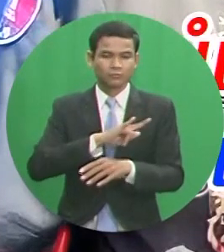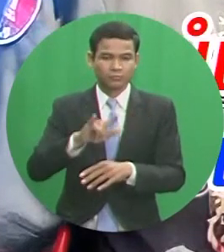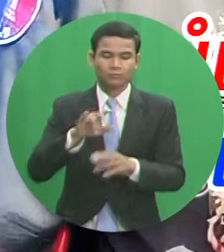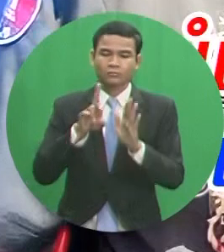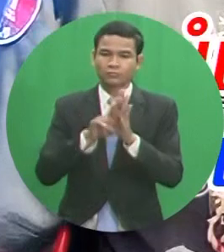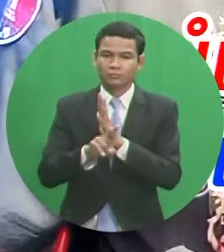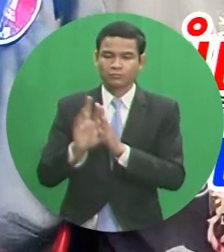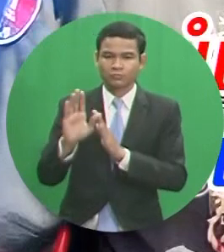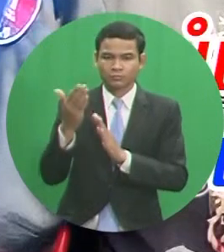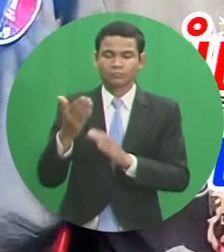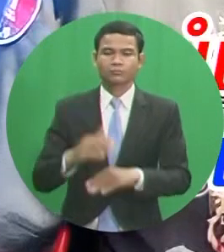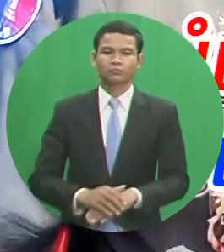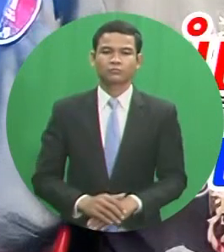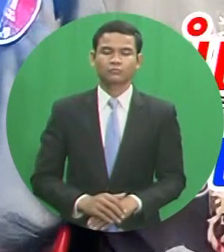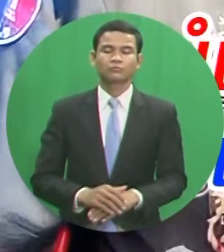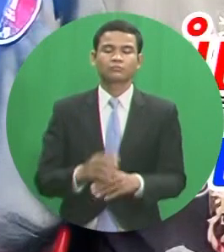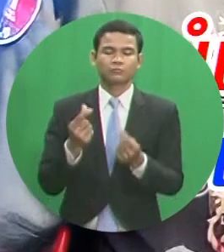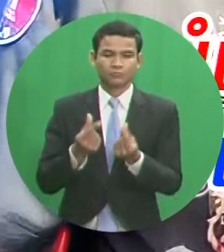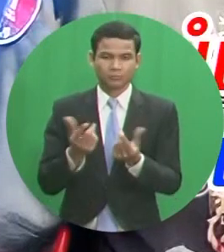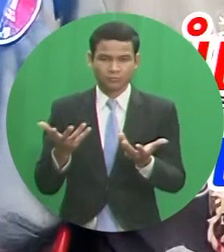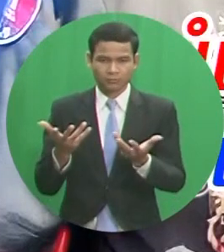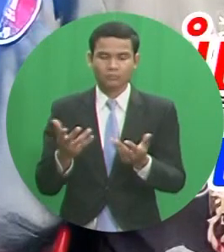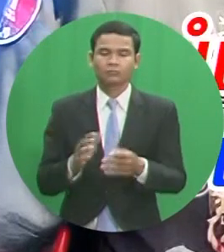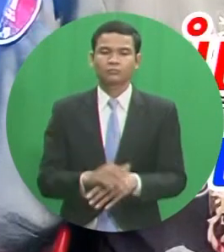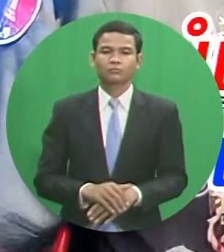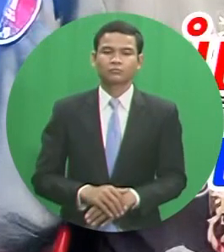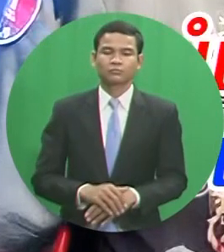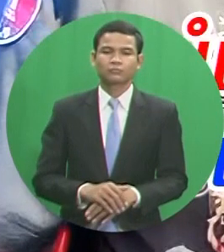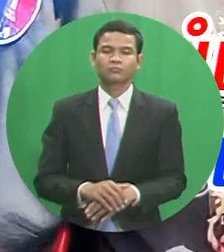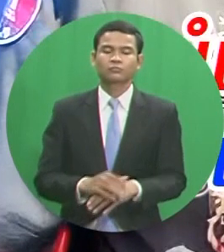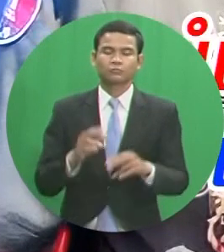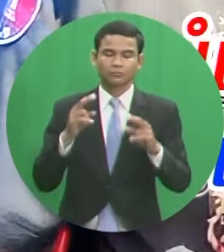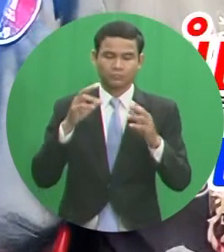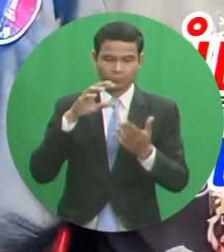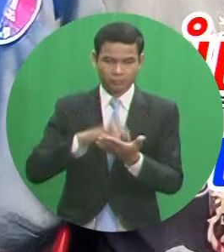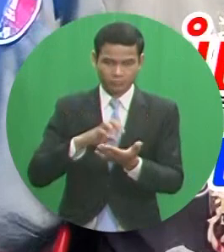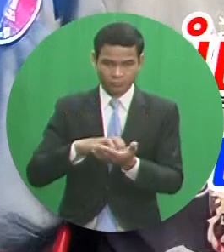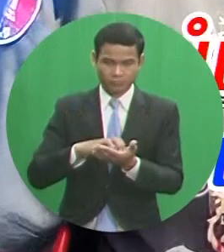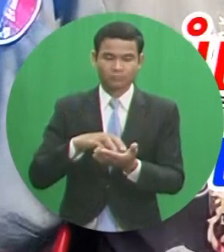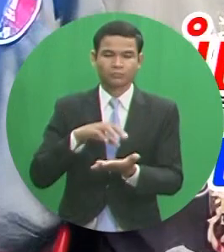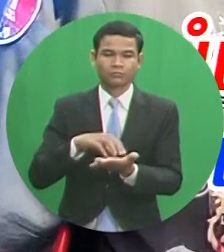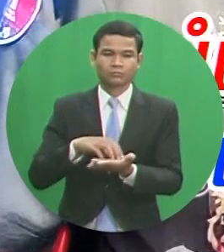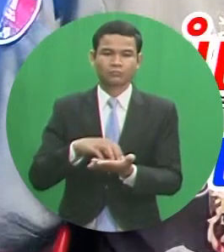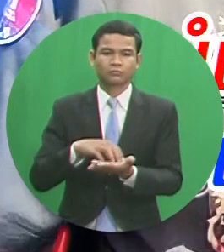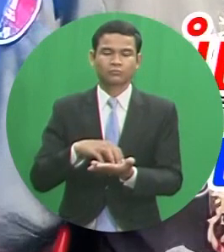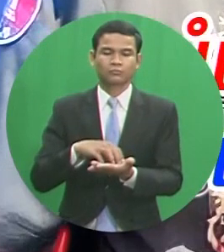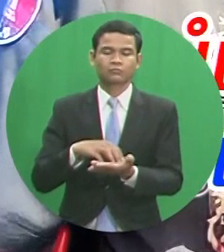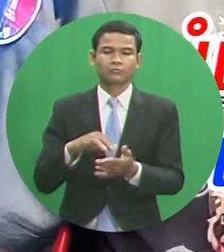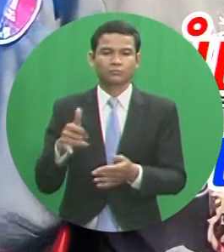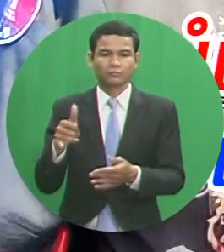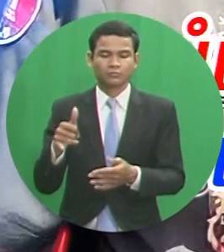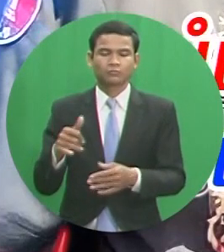មួយចំនួនដូចជារាជធានីភ្នំពេញជាដើមឬ